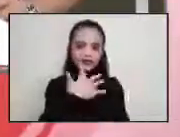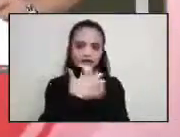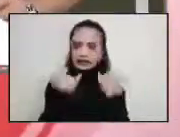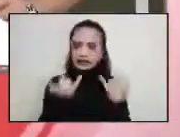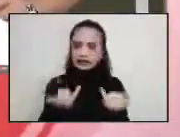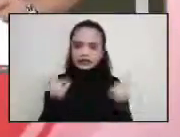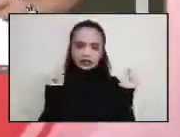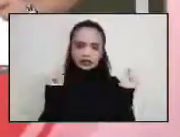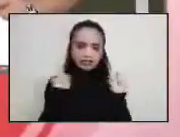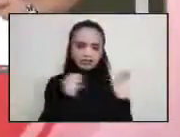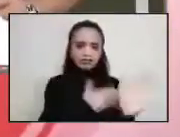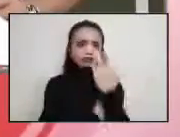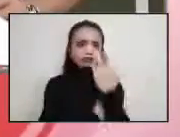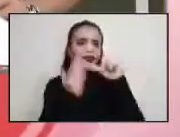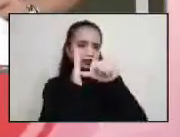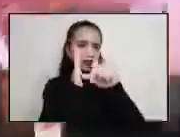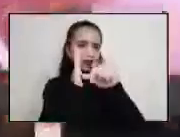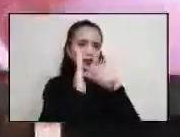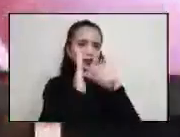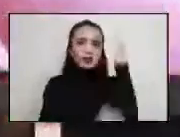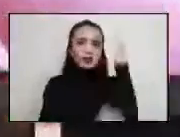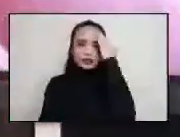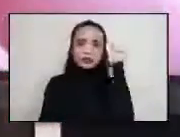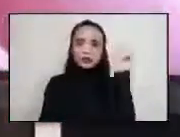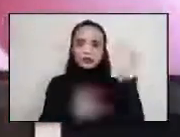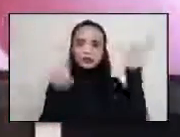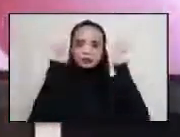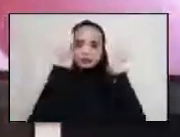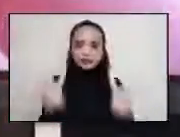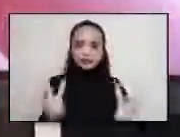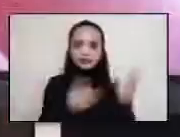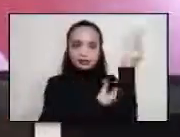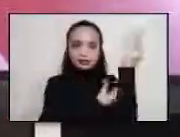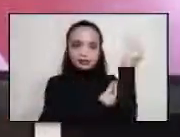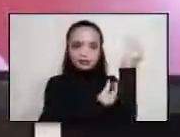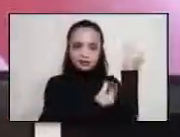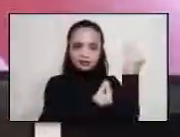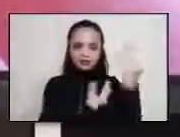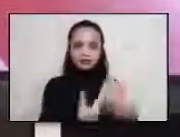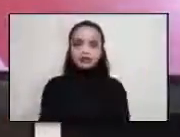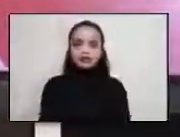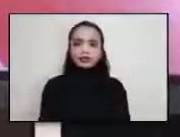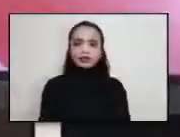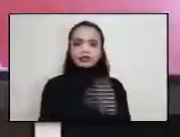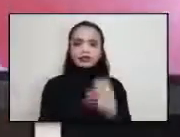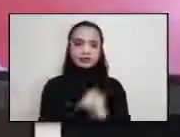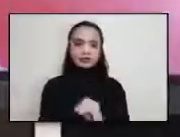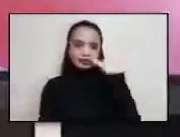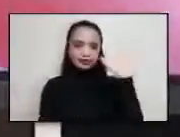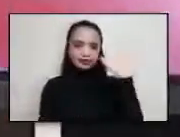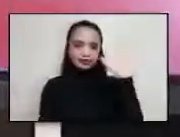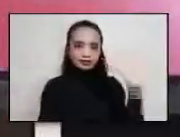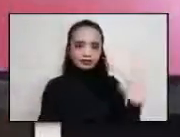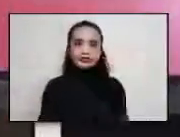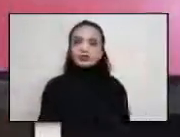din sa Philippine Daily Inquirer. Ano? Kaugnay pa rin ang vaccine, Malacanang, no reason to hold back on